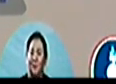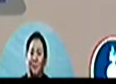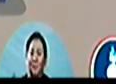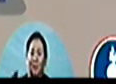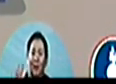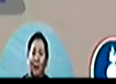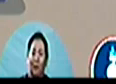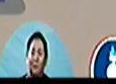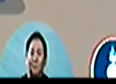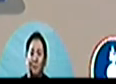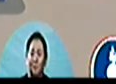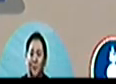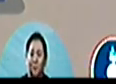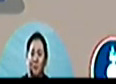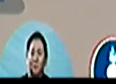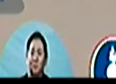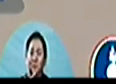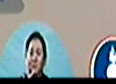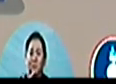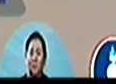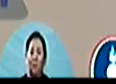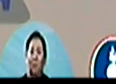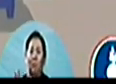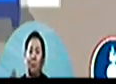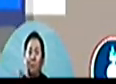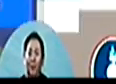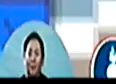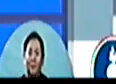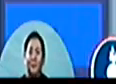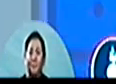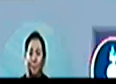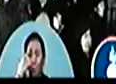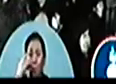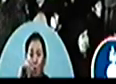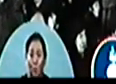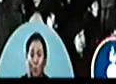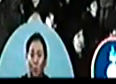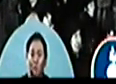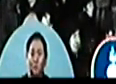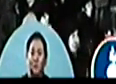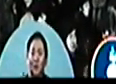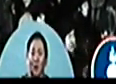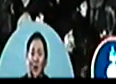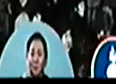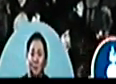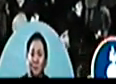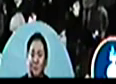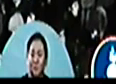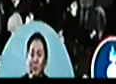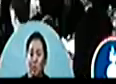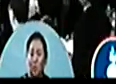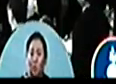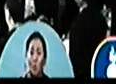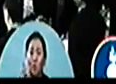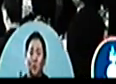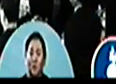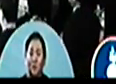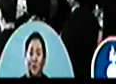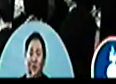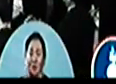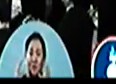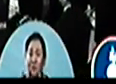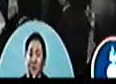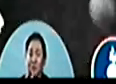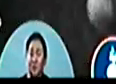үүнд бүр дасахын цатаа болжээ. Монгол орон сүүлийн 8 жил хүмүүнлэг эргэний ардчилсан нийгмийг цогцлох зорилготой хуулийн